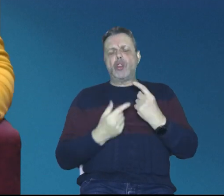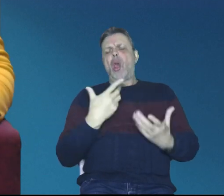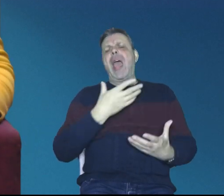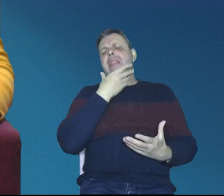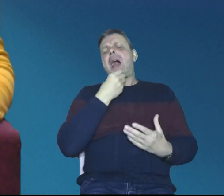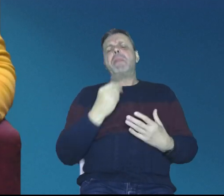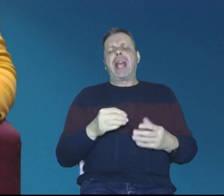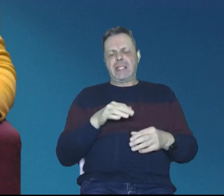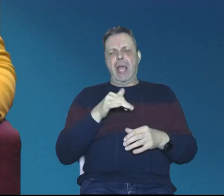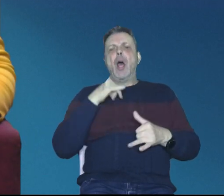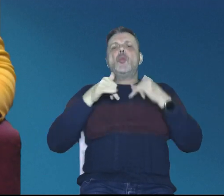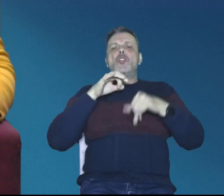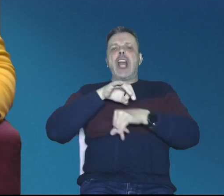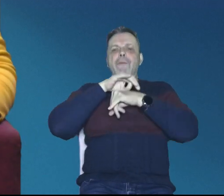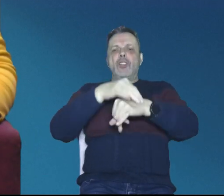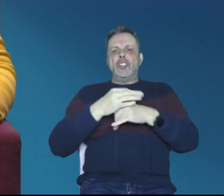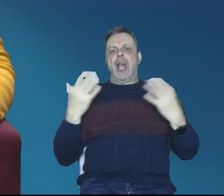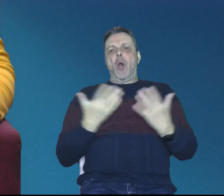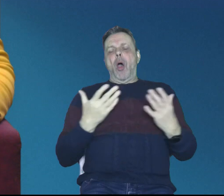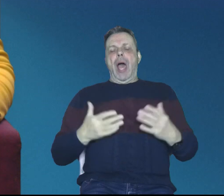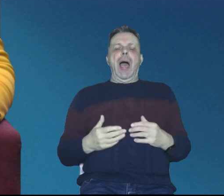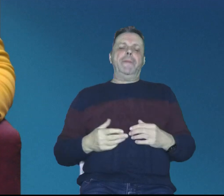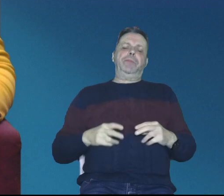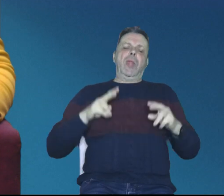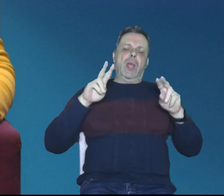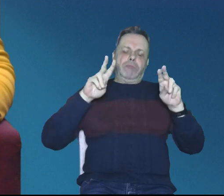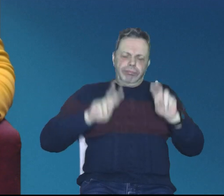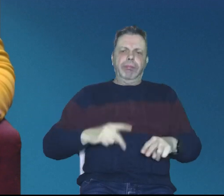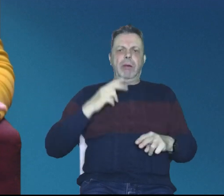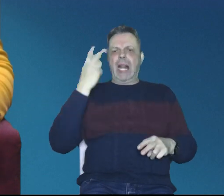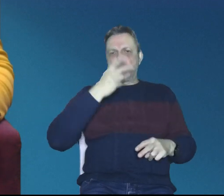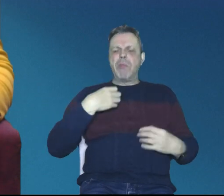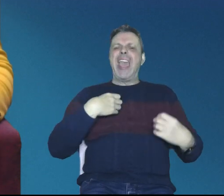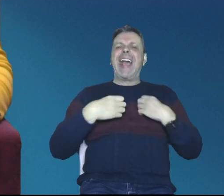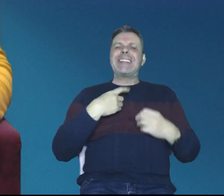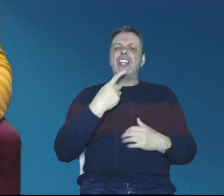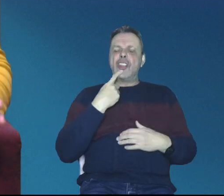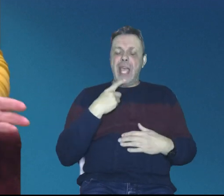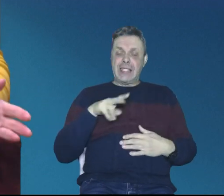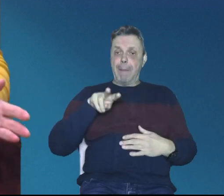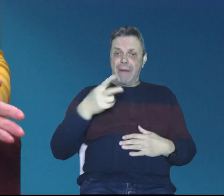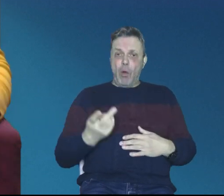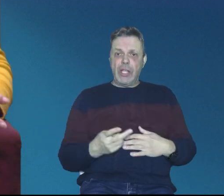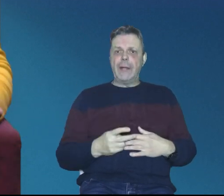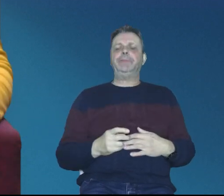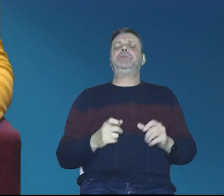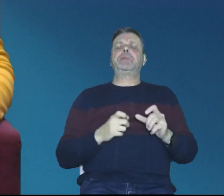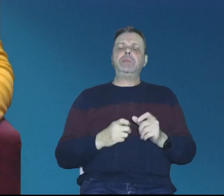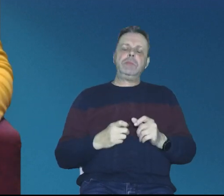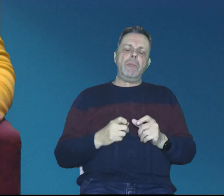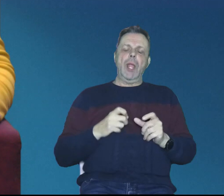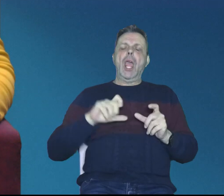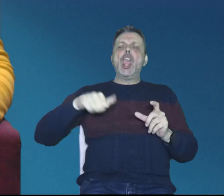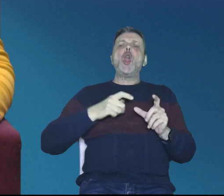dogodilo. Jedna prekrasna turistička vodičica koja uistinu razumije kazališni tekst je